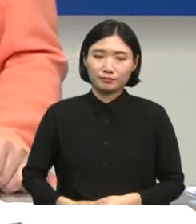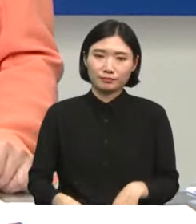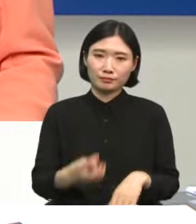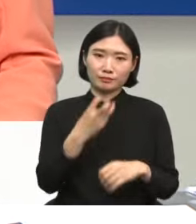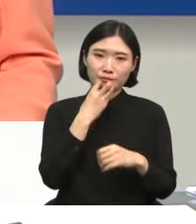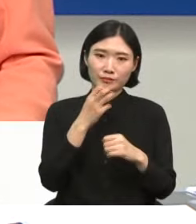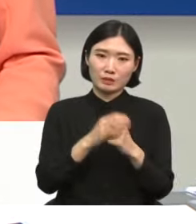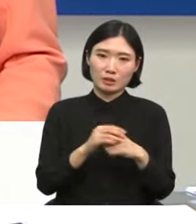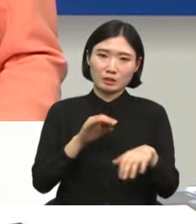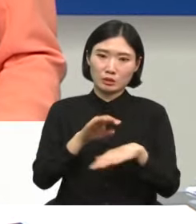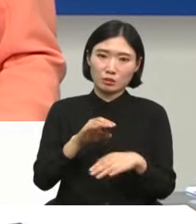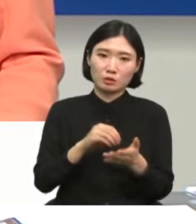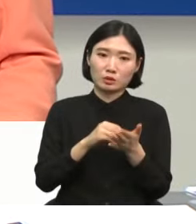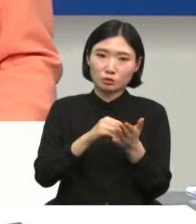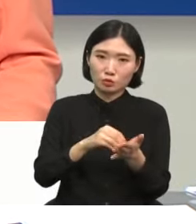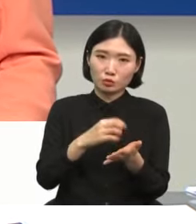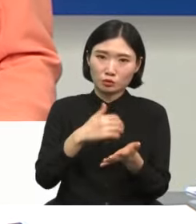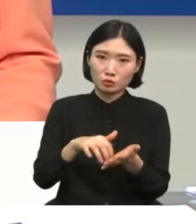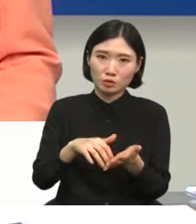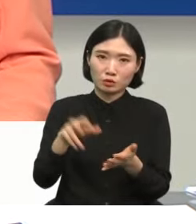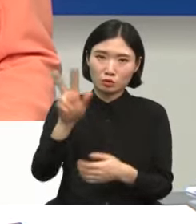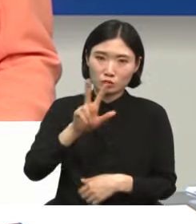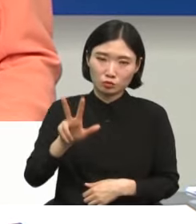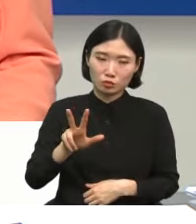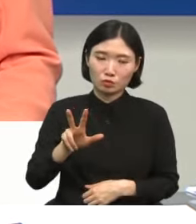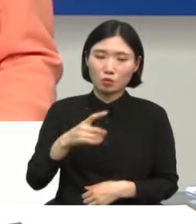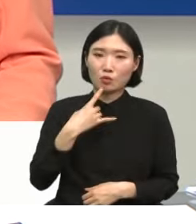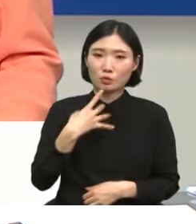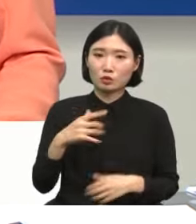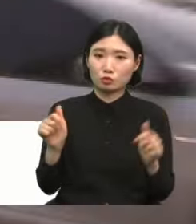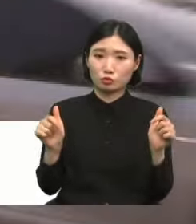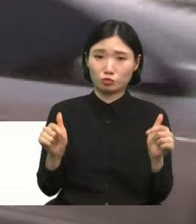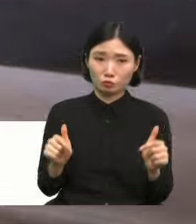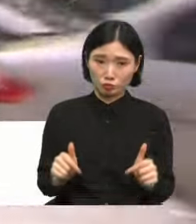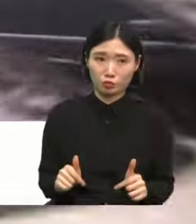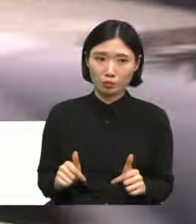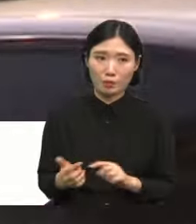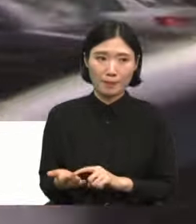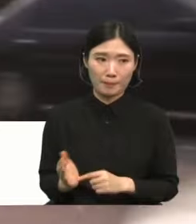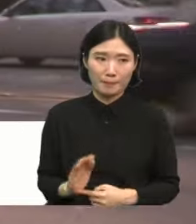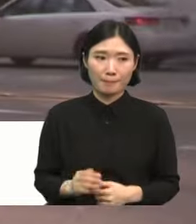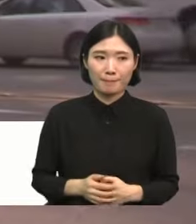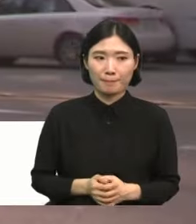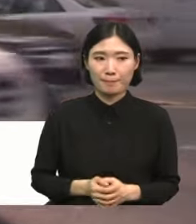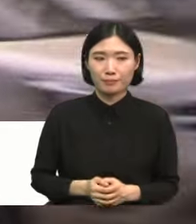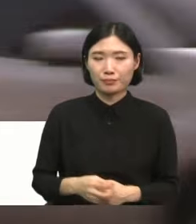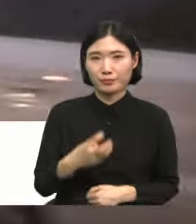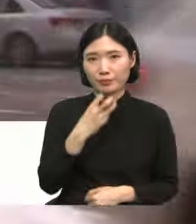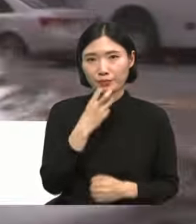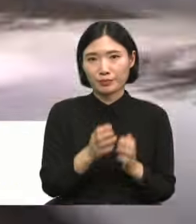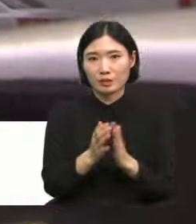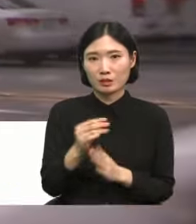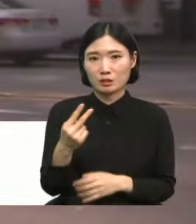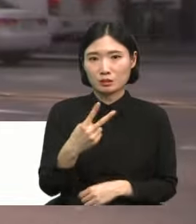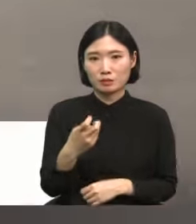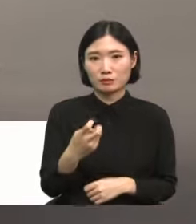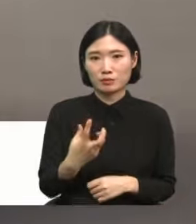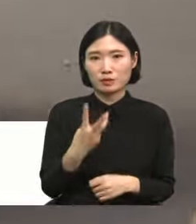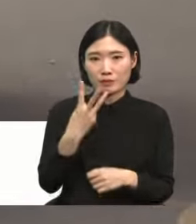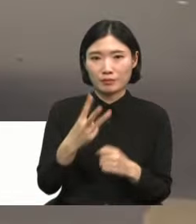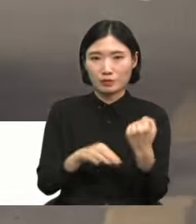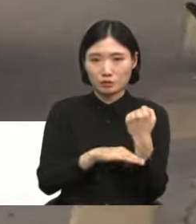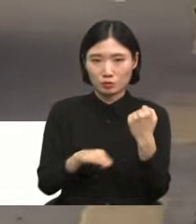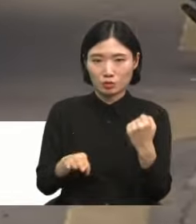서울의 자동차 등록 대수가 전국 시도 중 유일하게 줄어든 것으로 나타났습니다 서울시는 2023년